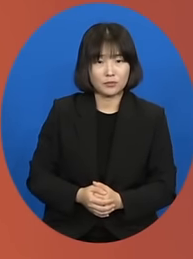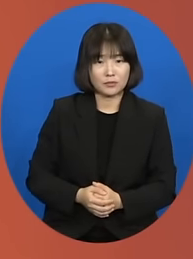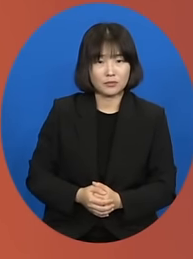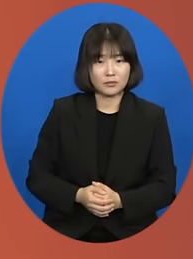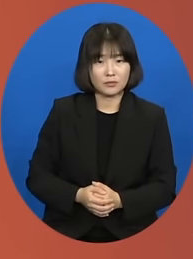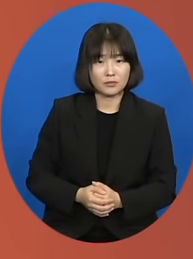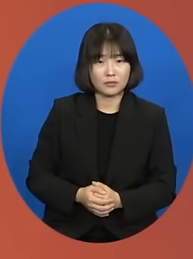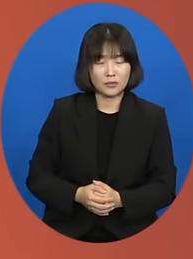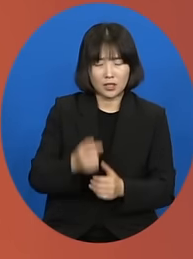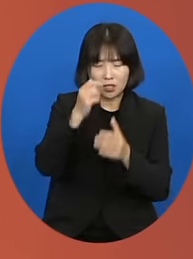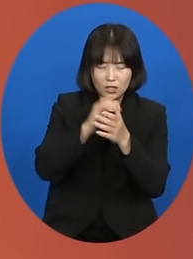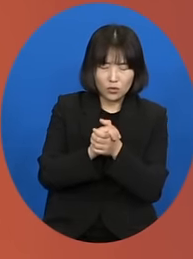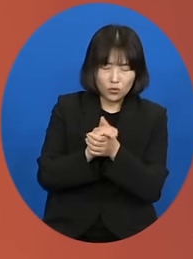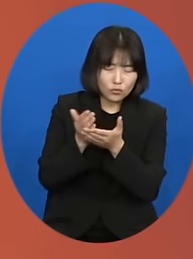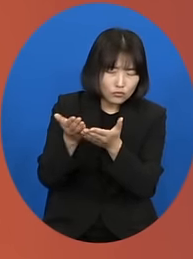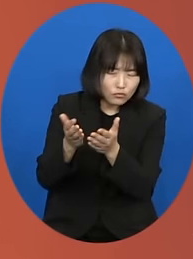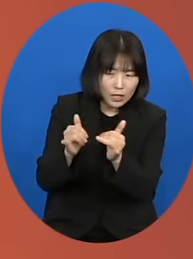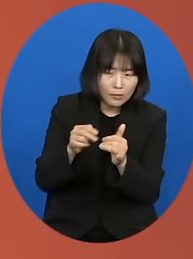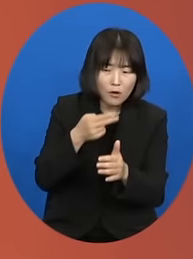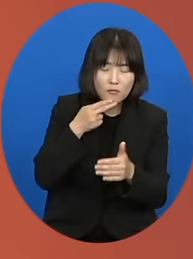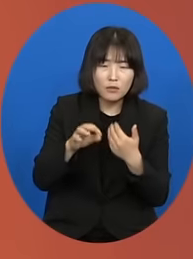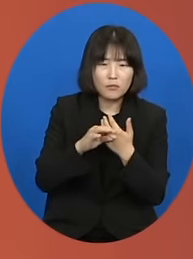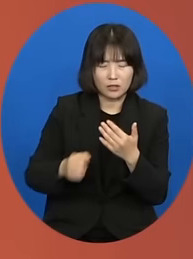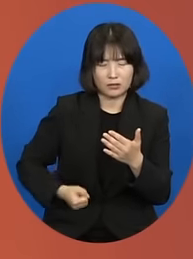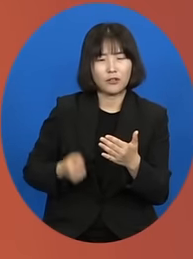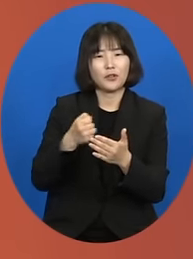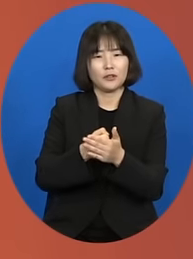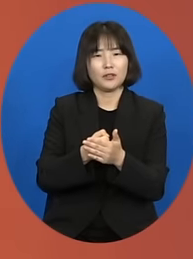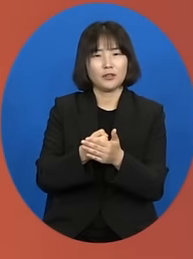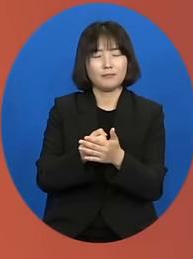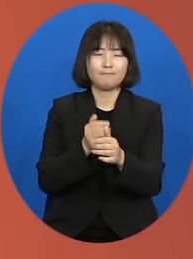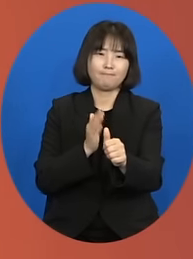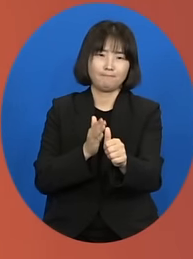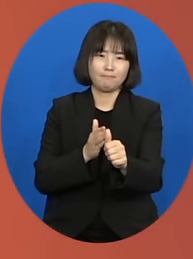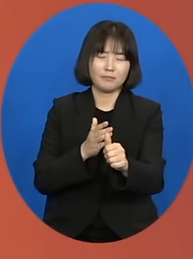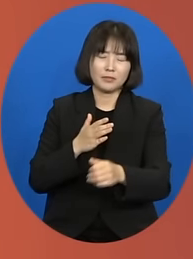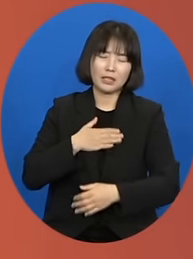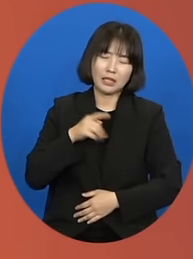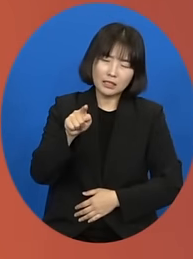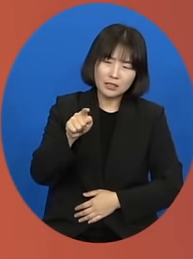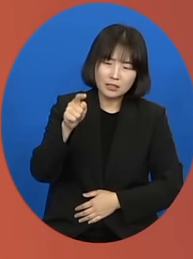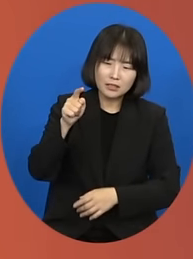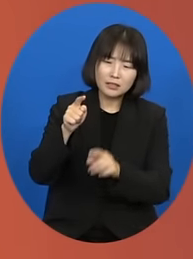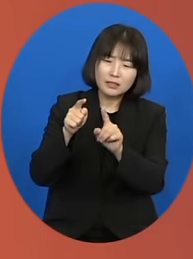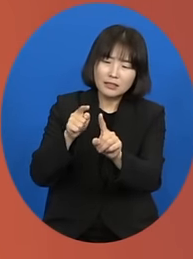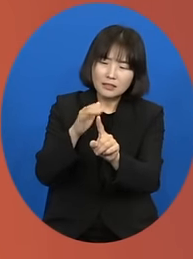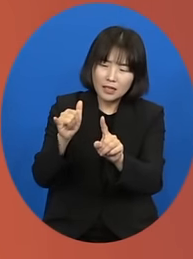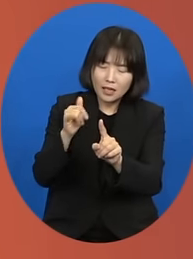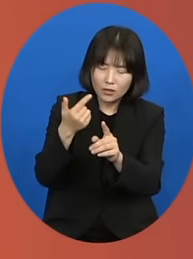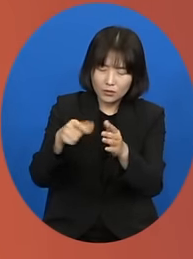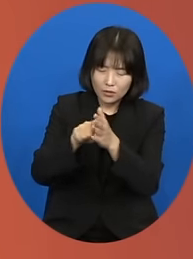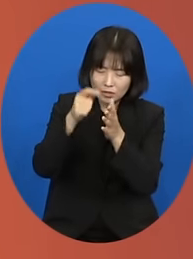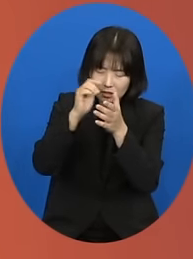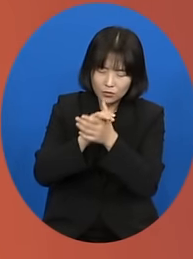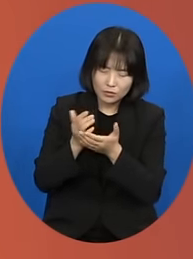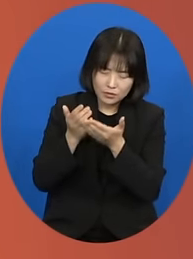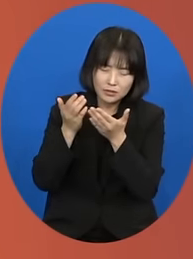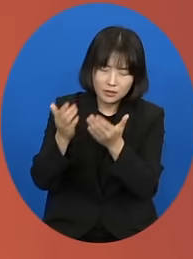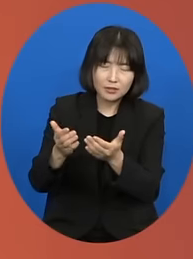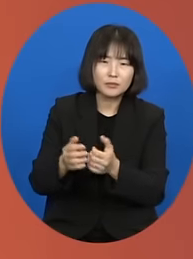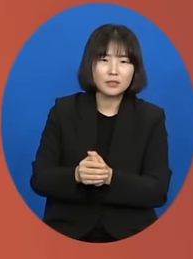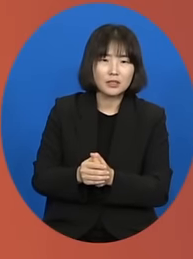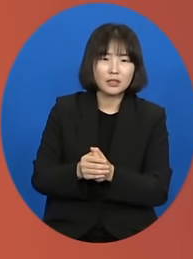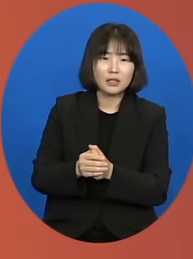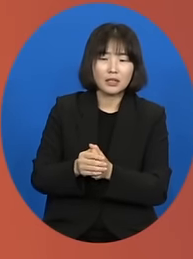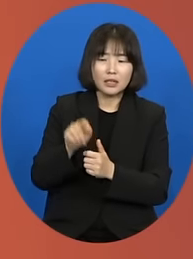시간 결단하시기 바랍니다. 주님, 내가 이 영혼을 위해서 기도하겠습니다. 그것이 언제까지가 될지 모르겠지만 주님, 그